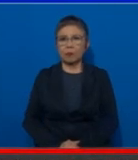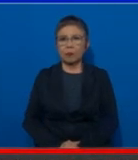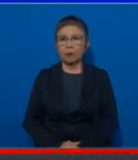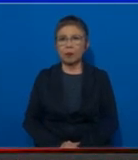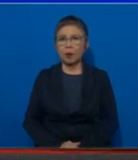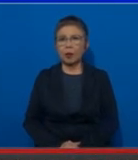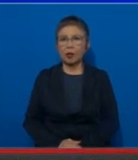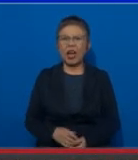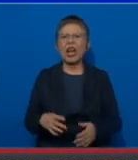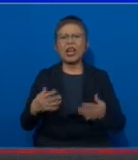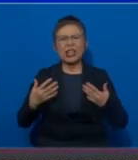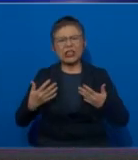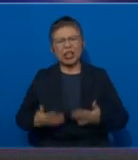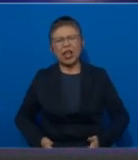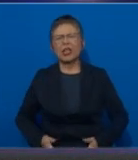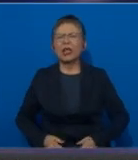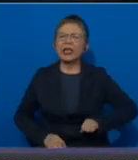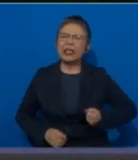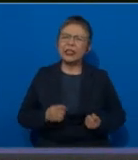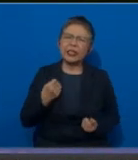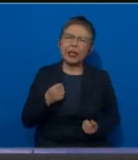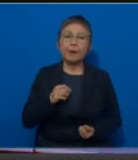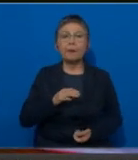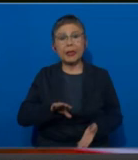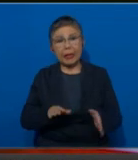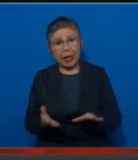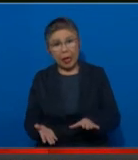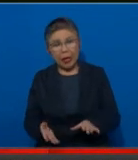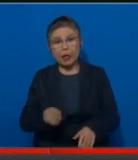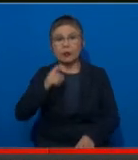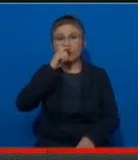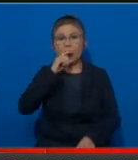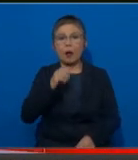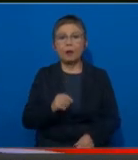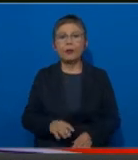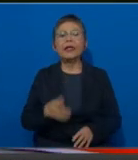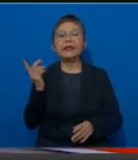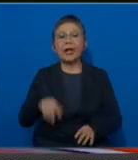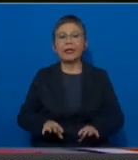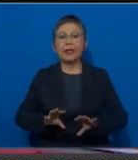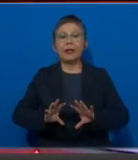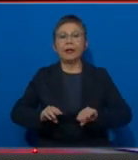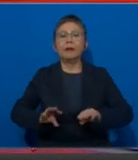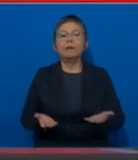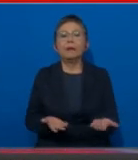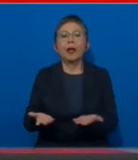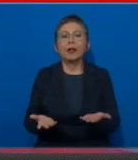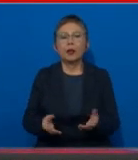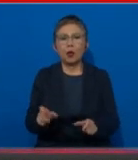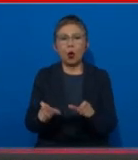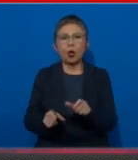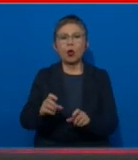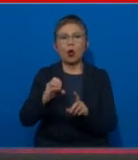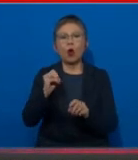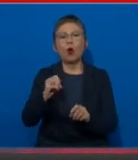Pernah terpuruk karena meninggalnya sang istri, membuat Nawi meninggalkan pekerjaannya dan menjadi pelayan orang dengan gangguan jiwa